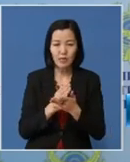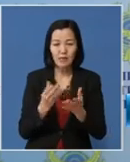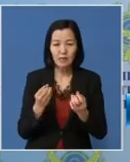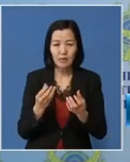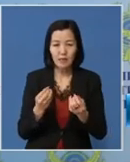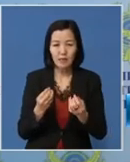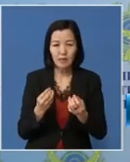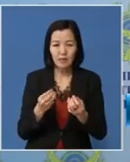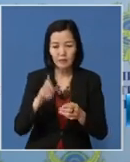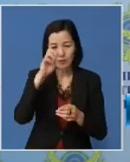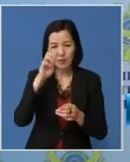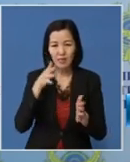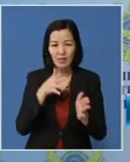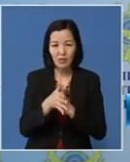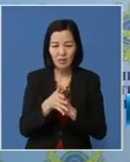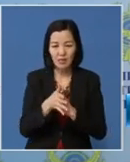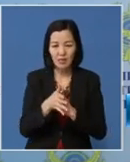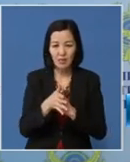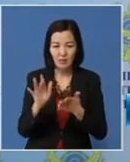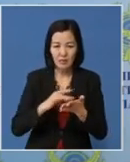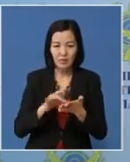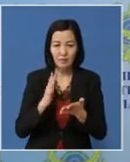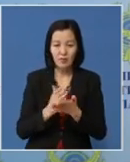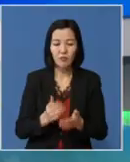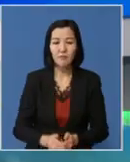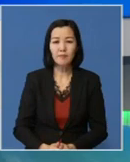қатар мемлекетке келтірілген материалдық шығын есептелуде.